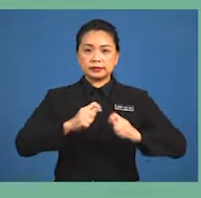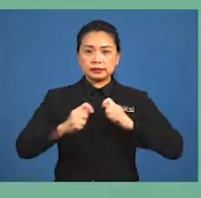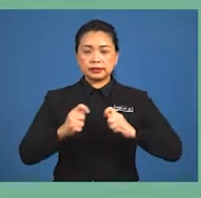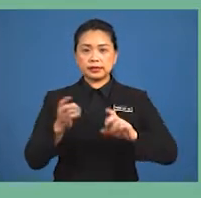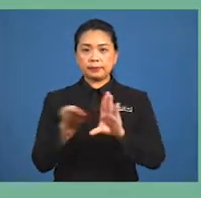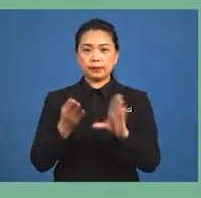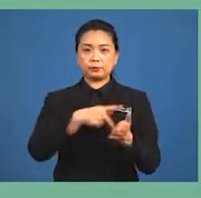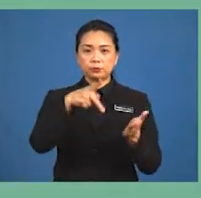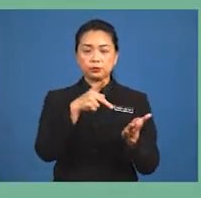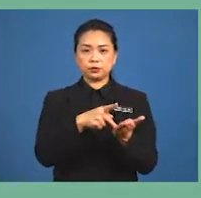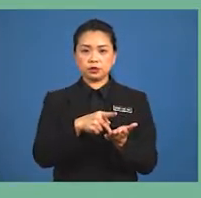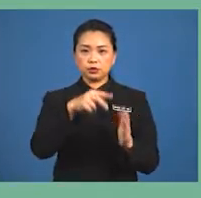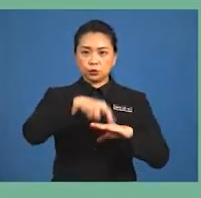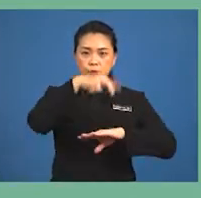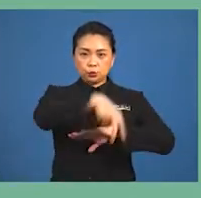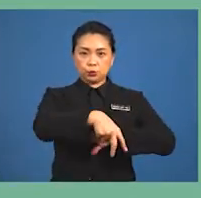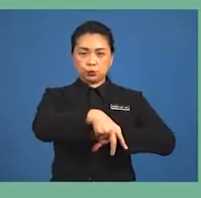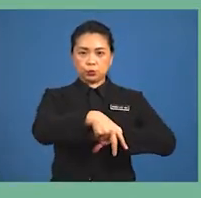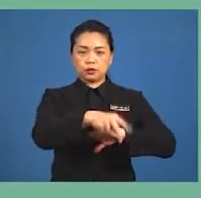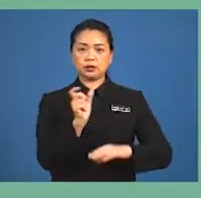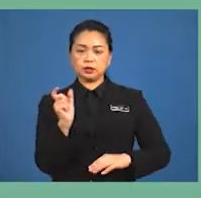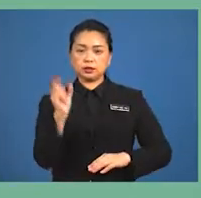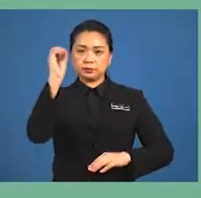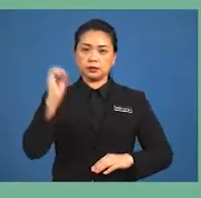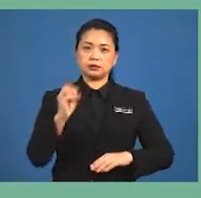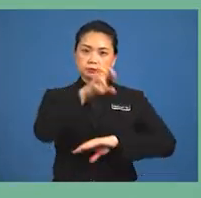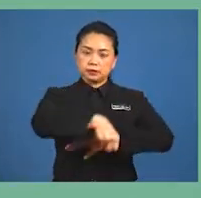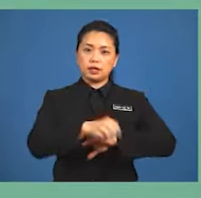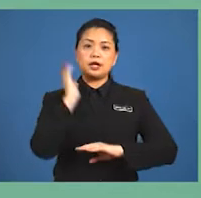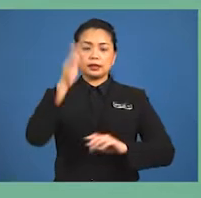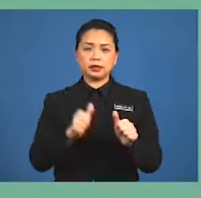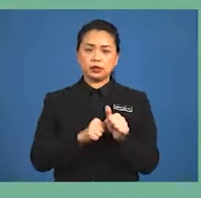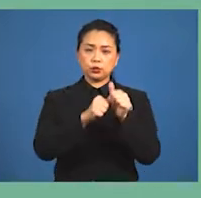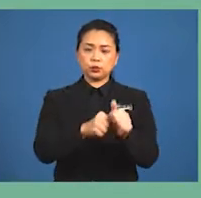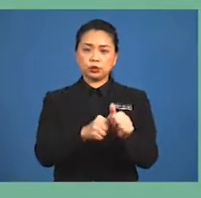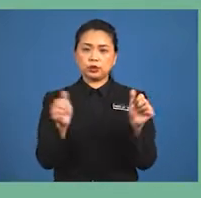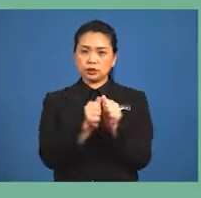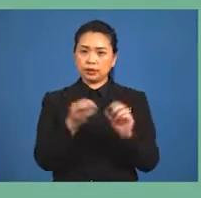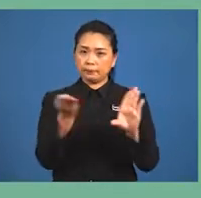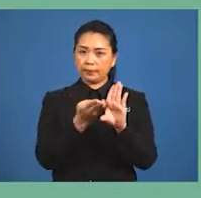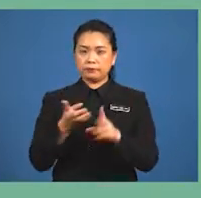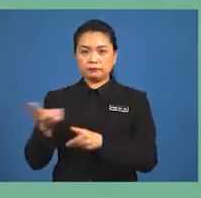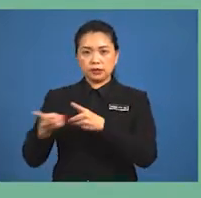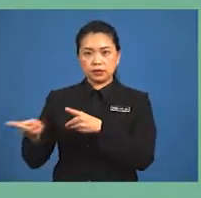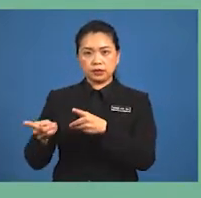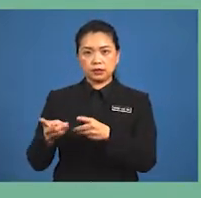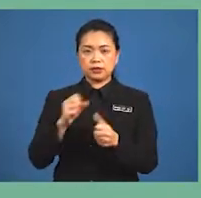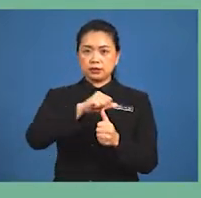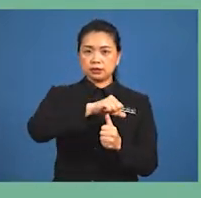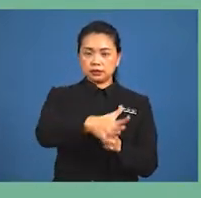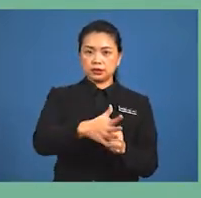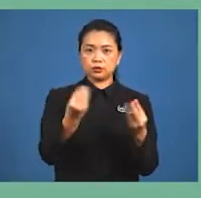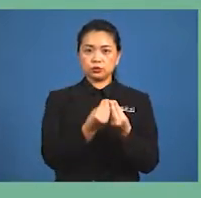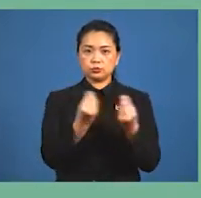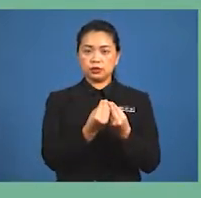Tindakan bank pusat menurunkan kadar bunga semalaman akan diikuti oleh bank perdagangan. Kesannya,